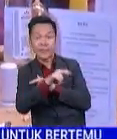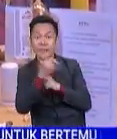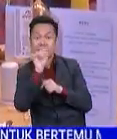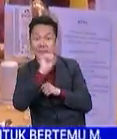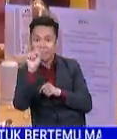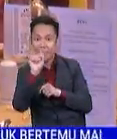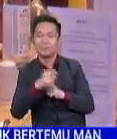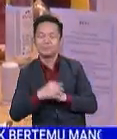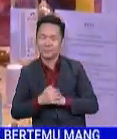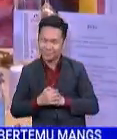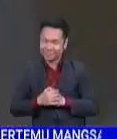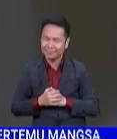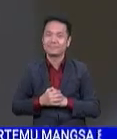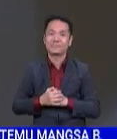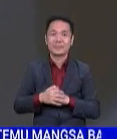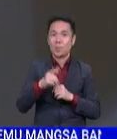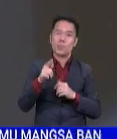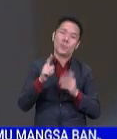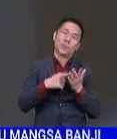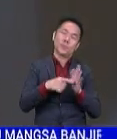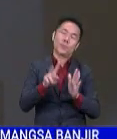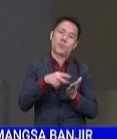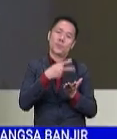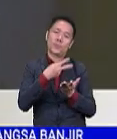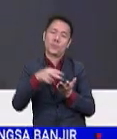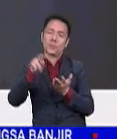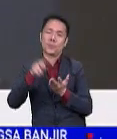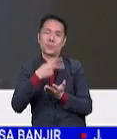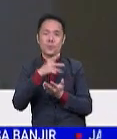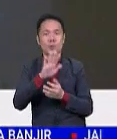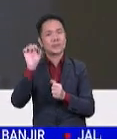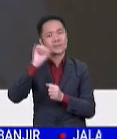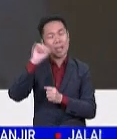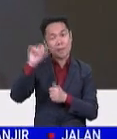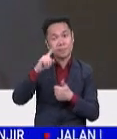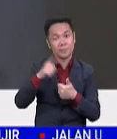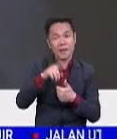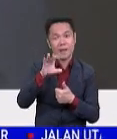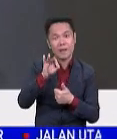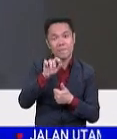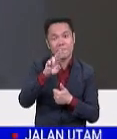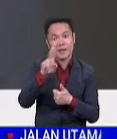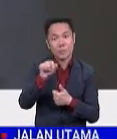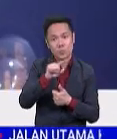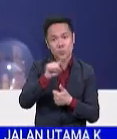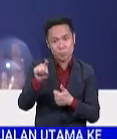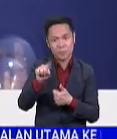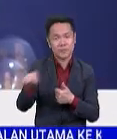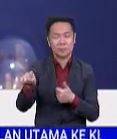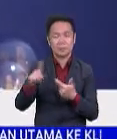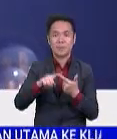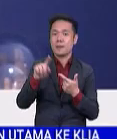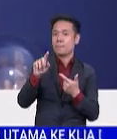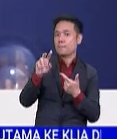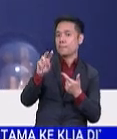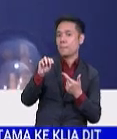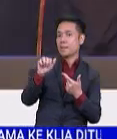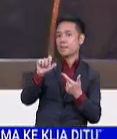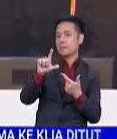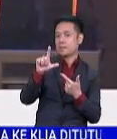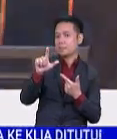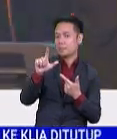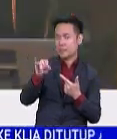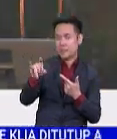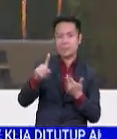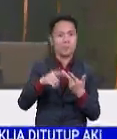Hai majelis diserikan dengan persembahan nyanyian artis tempatan antaranya Fairuz Misrun dan Asmat male serta